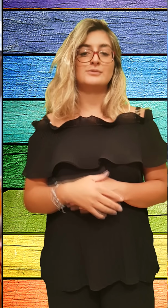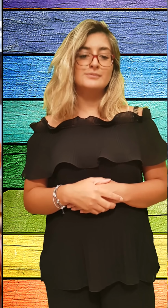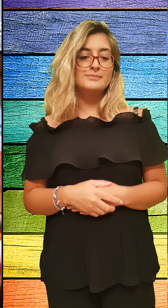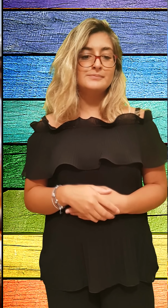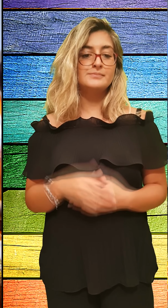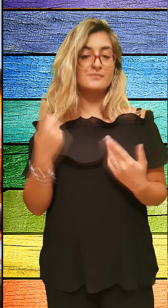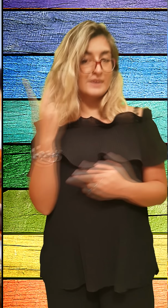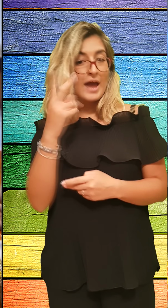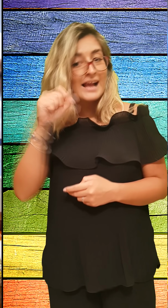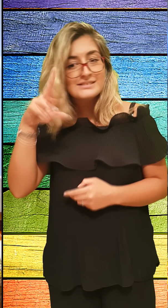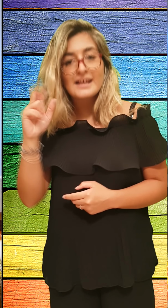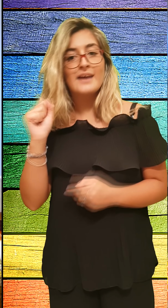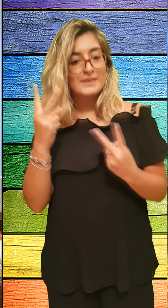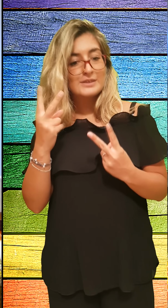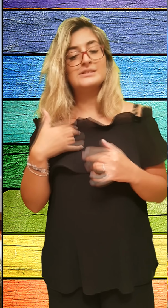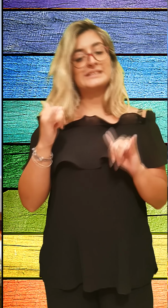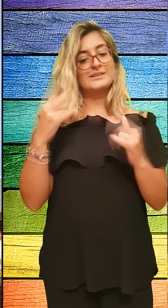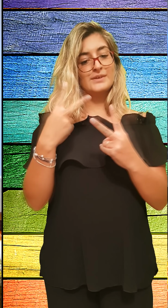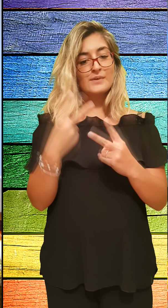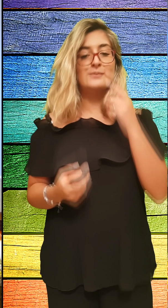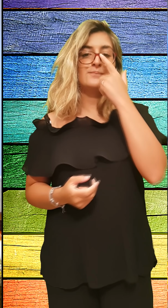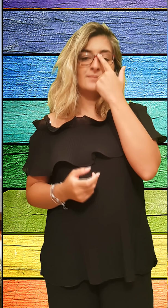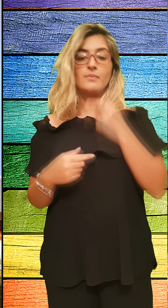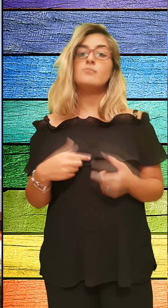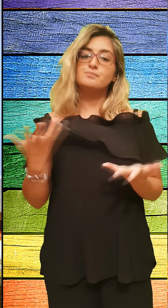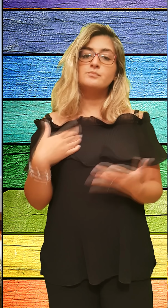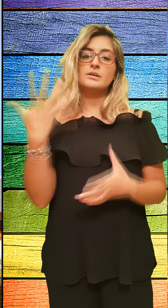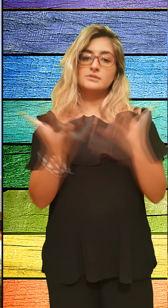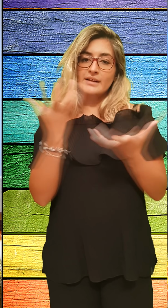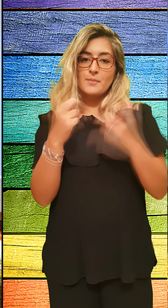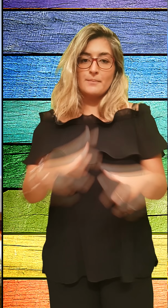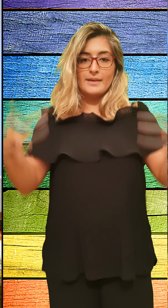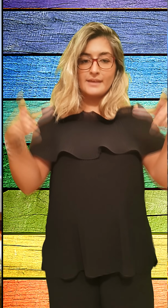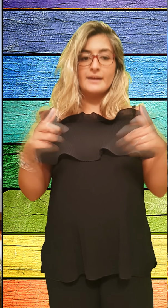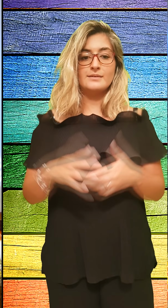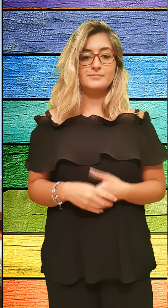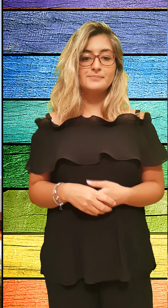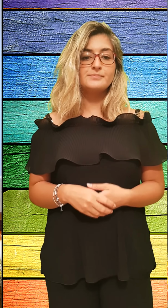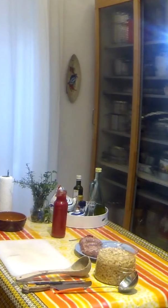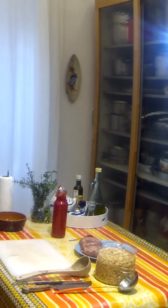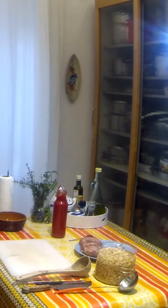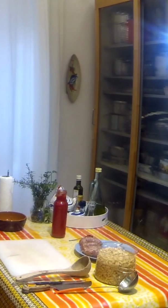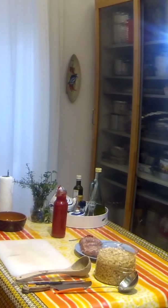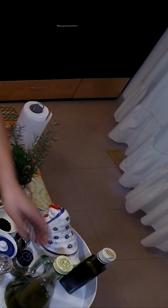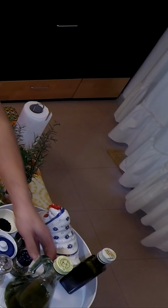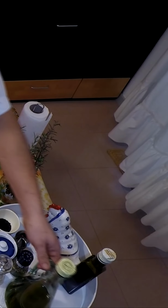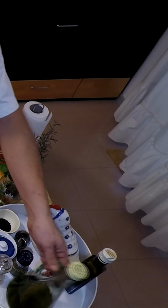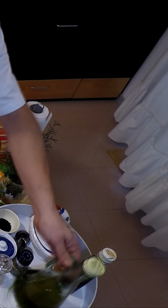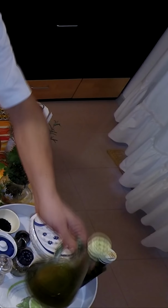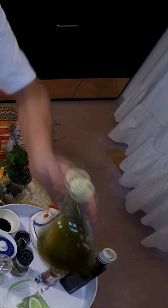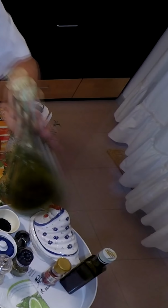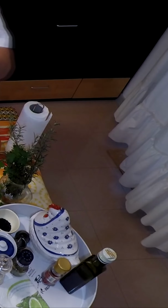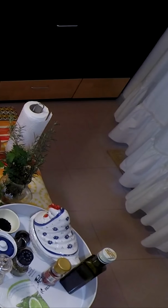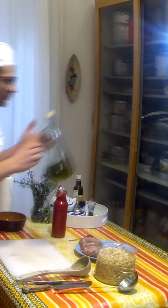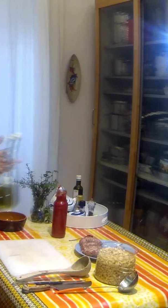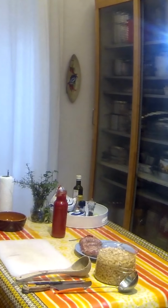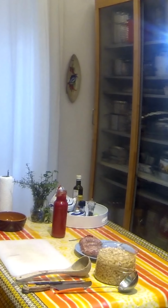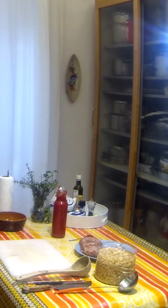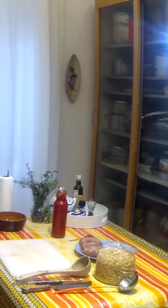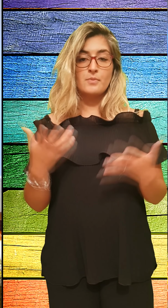toscano. Dio bene, e allora prendiamo subito una padella, la mettiamo sul fuoco, l'accendiamo, ci mettiamo